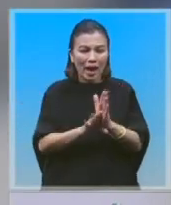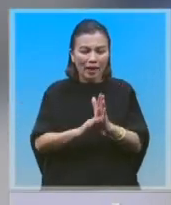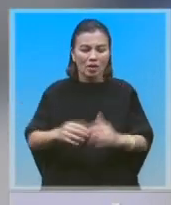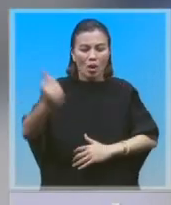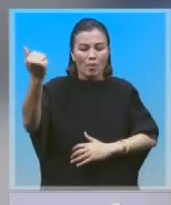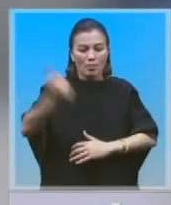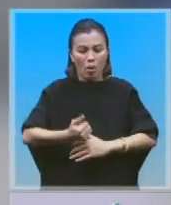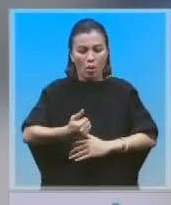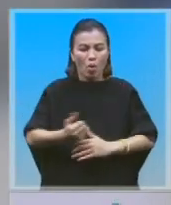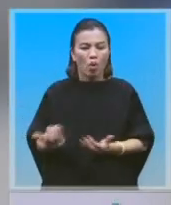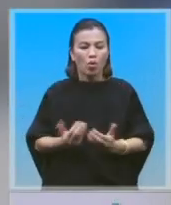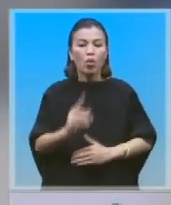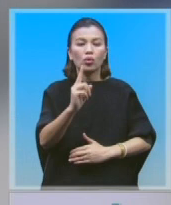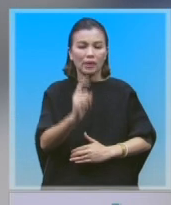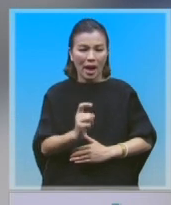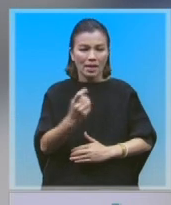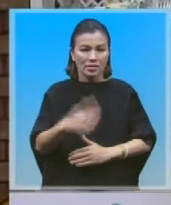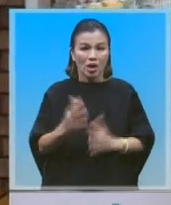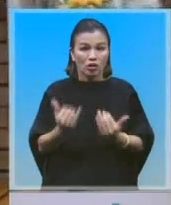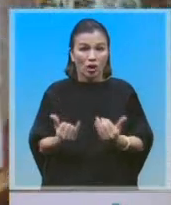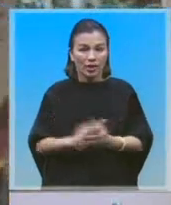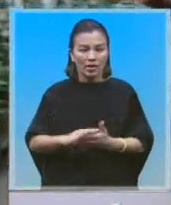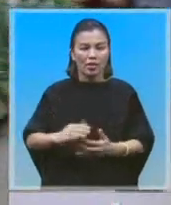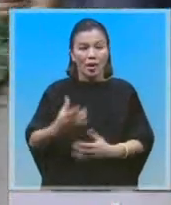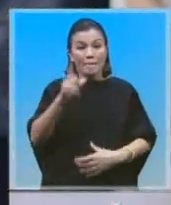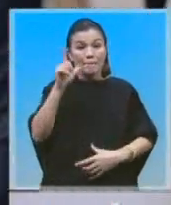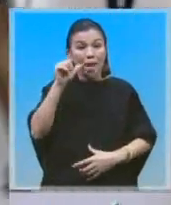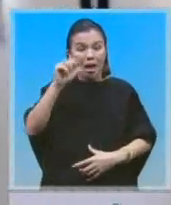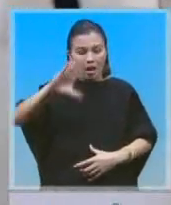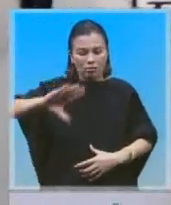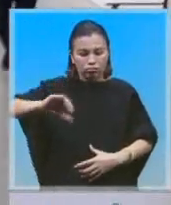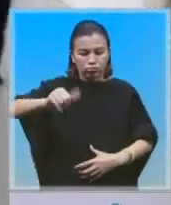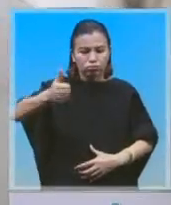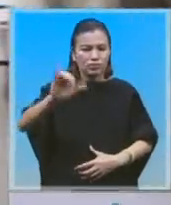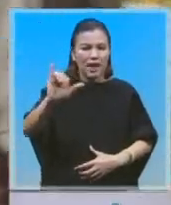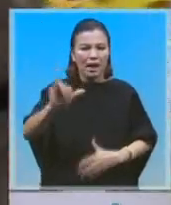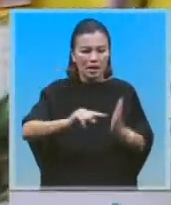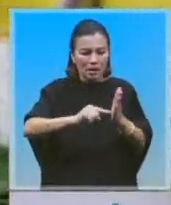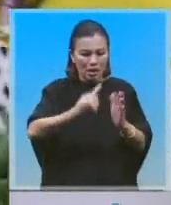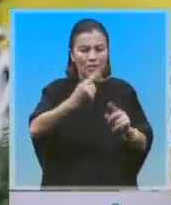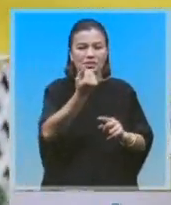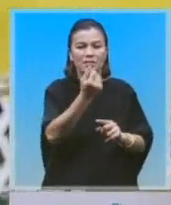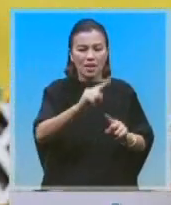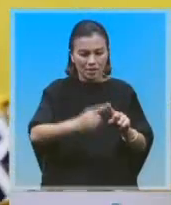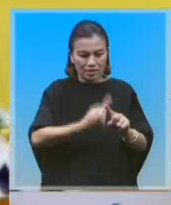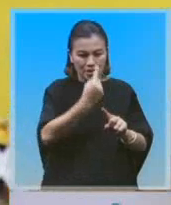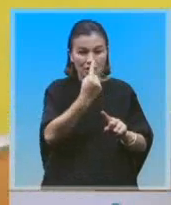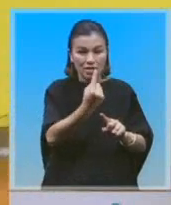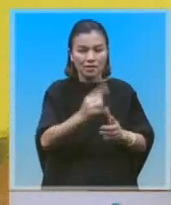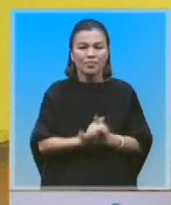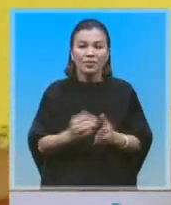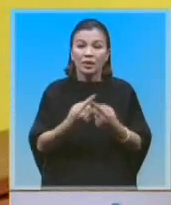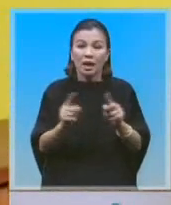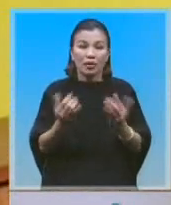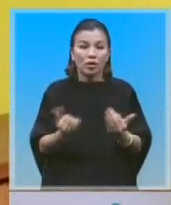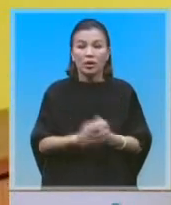แล้วก็ตนเองนั้นตอนนี้เนี่ยอยู่ในอาการโคม่าตั้งแต่วันที่11มกราคมที่ผ่านพ้นมาแล้วนะครับแต่คดีนี้เนี่ยกลับไม่มีความคืบหน้าเ